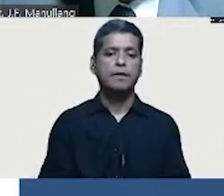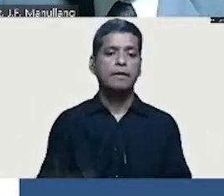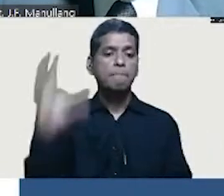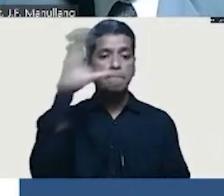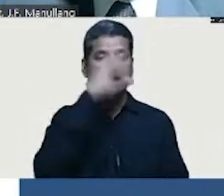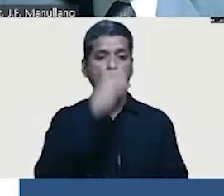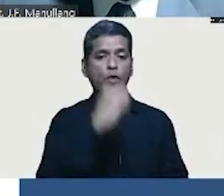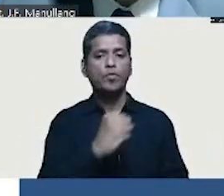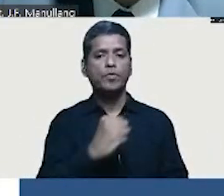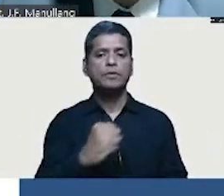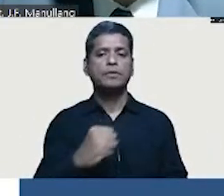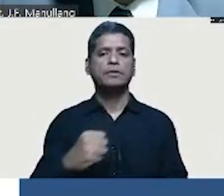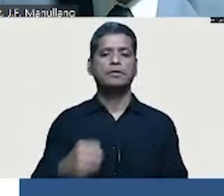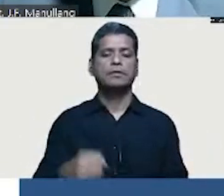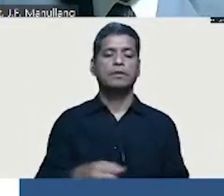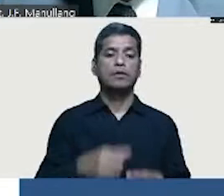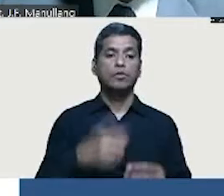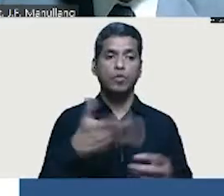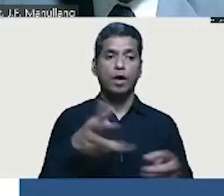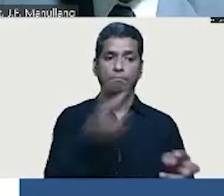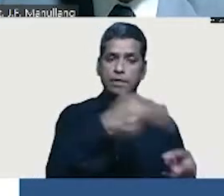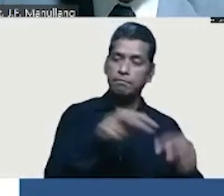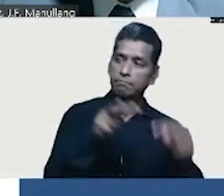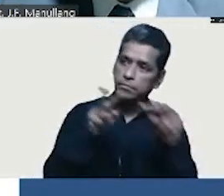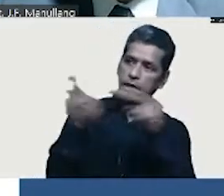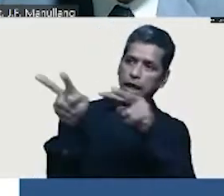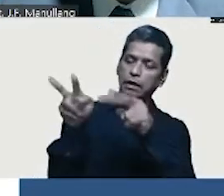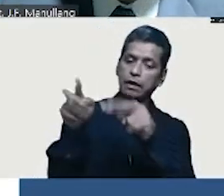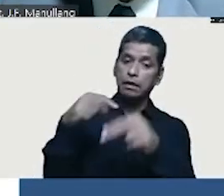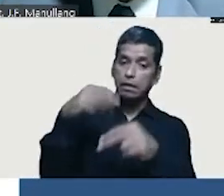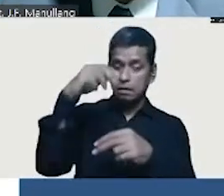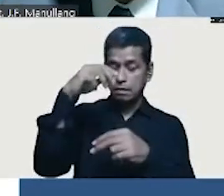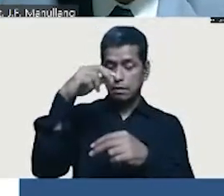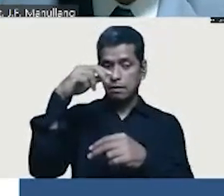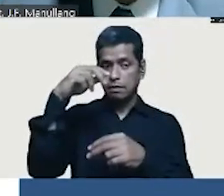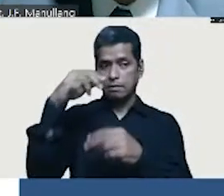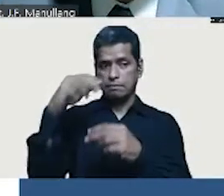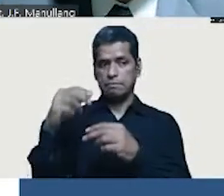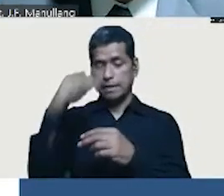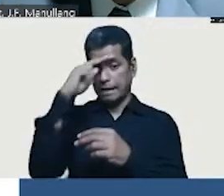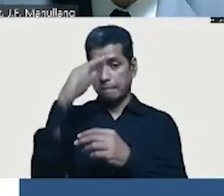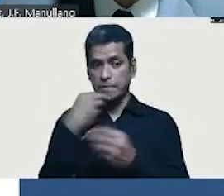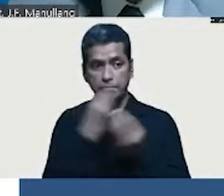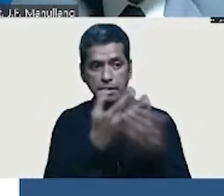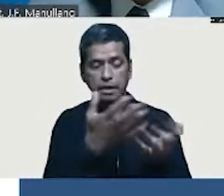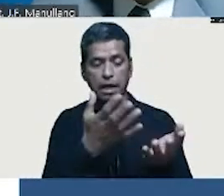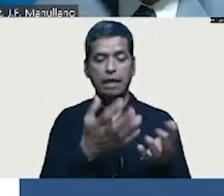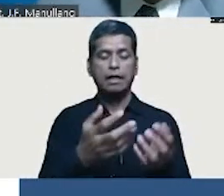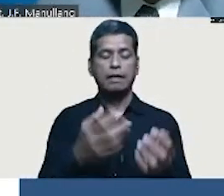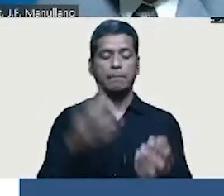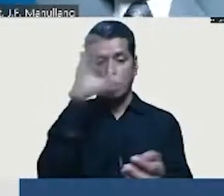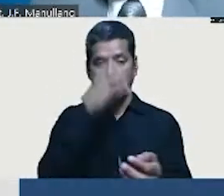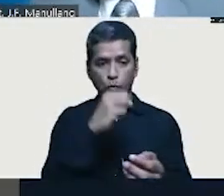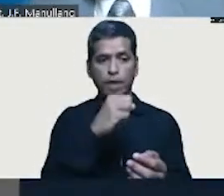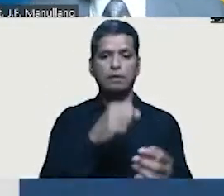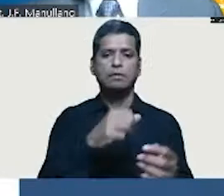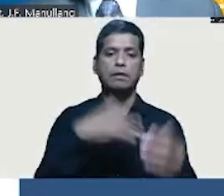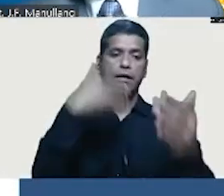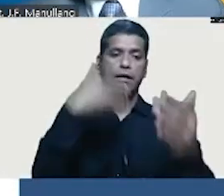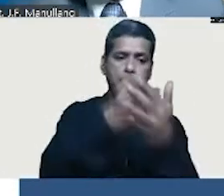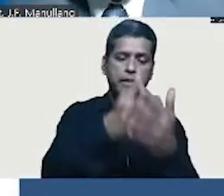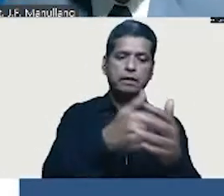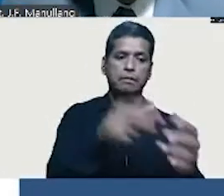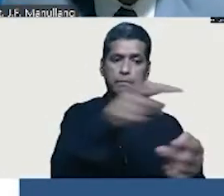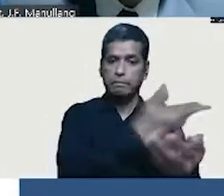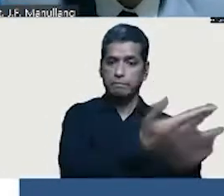tetapi menyaksikan Kristus muka tentang kekuatan kita tentang hal-hal lain tetapi tentang Kristus yang ada dan